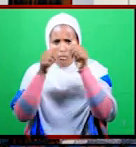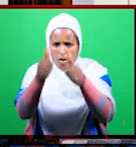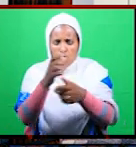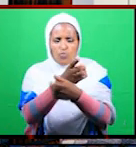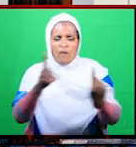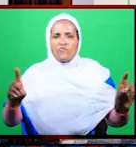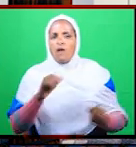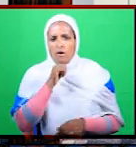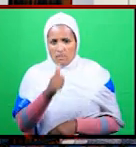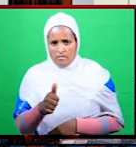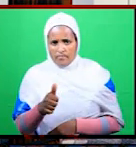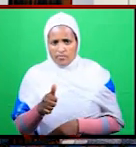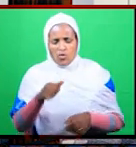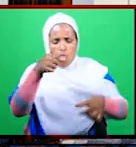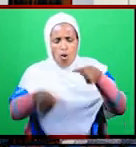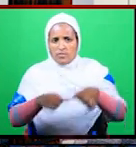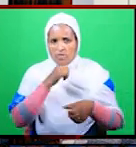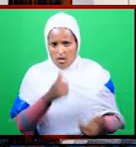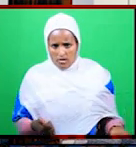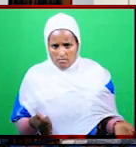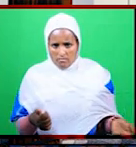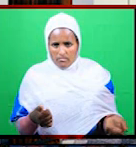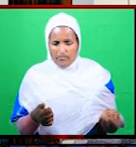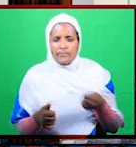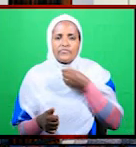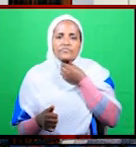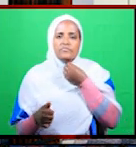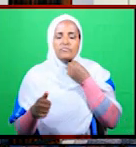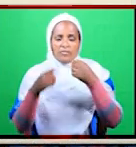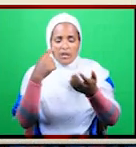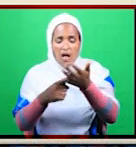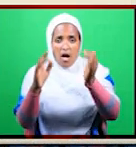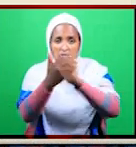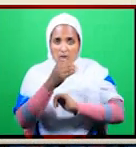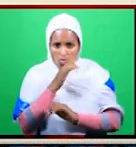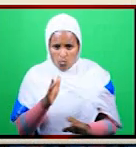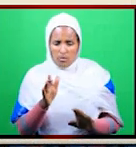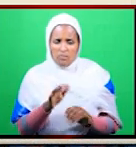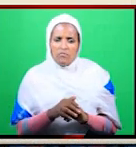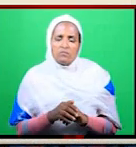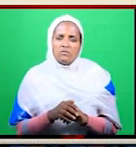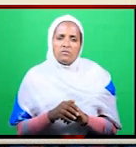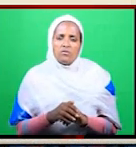በራሱ መፍትሄ አይደለም። ድህነት በራሱ ዋስትና አይደለም። ያ ሳይሆን